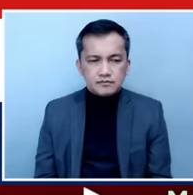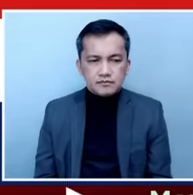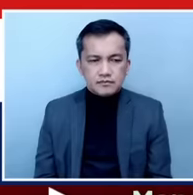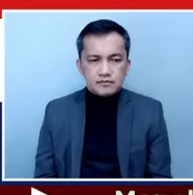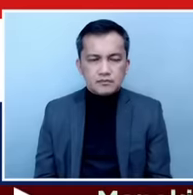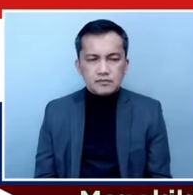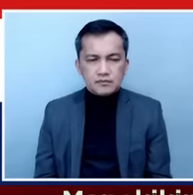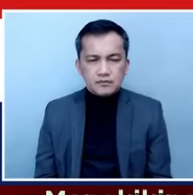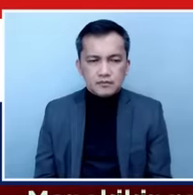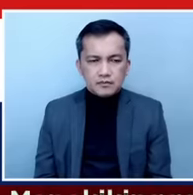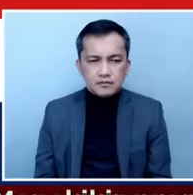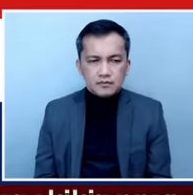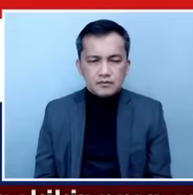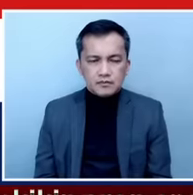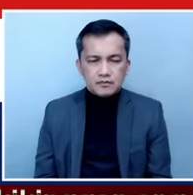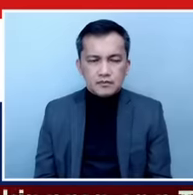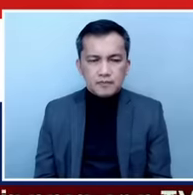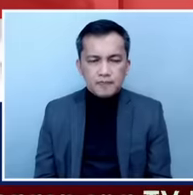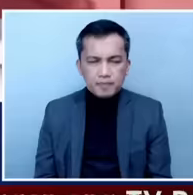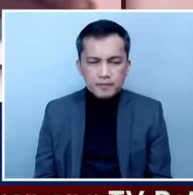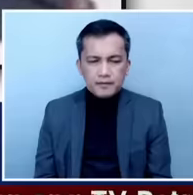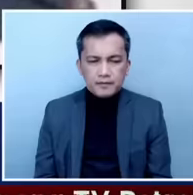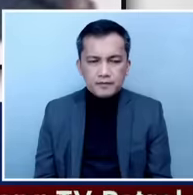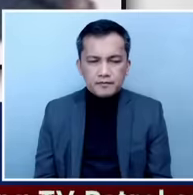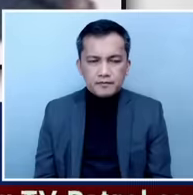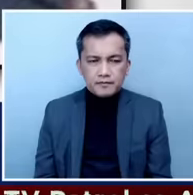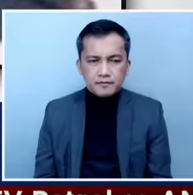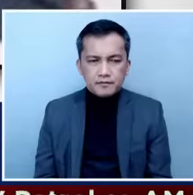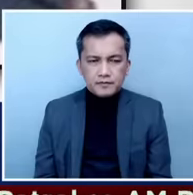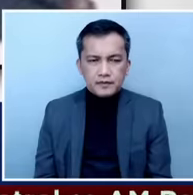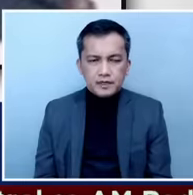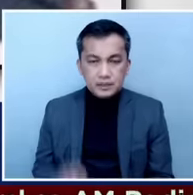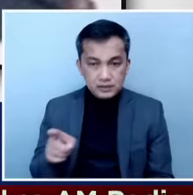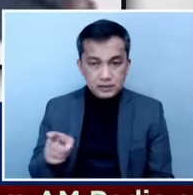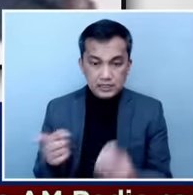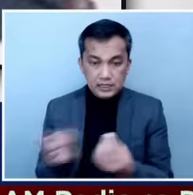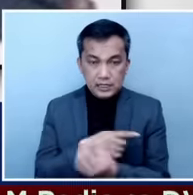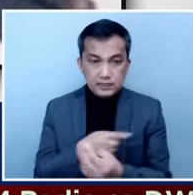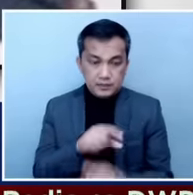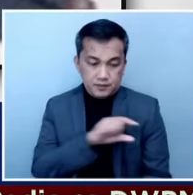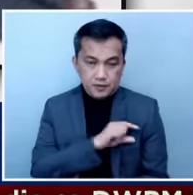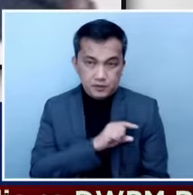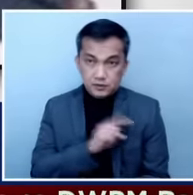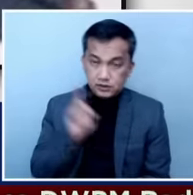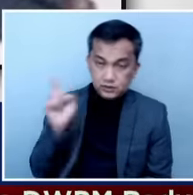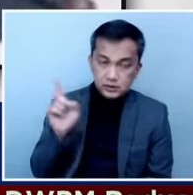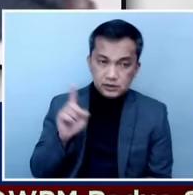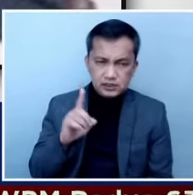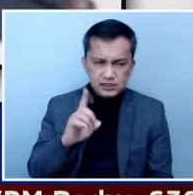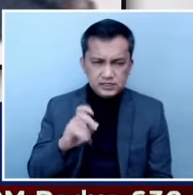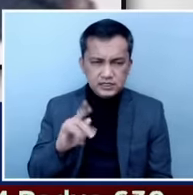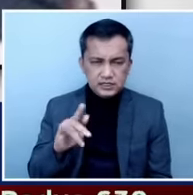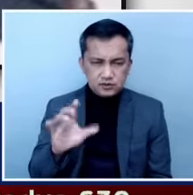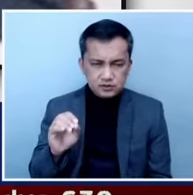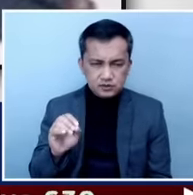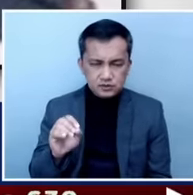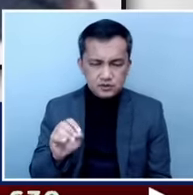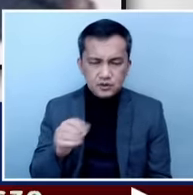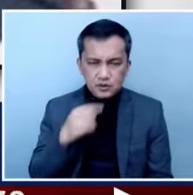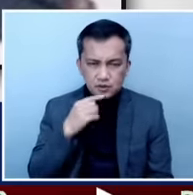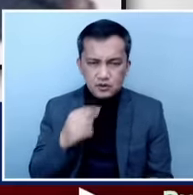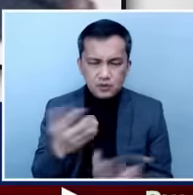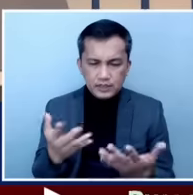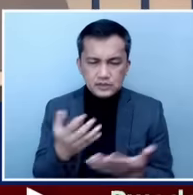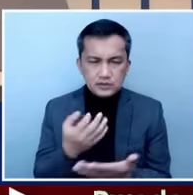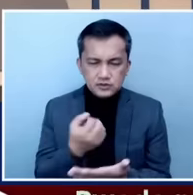takes more than that to prove an illicit affair. Dahil tanggal na sa pagkapulis si De Castro, hindi na siya makakatanggap ng sweldo